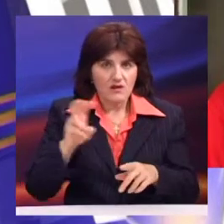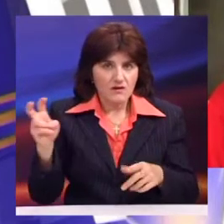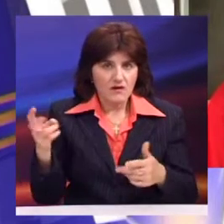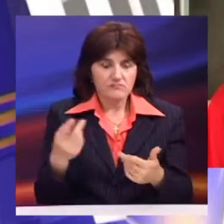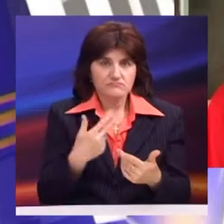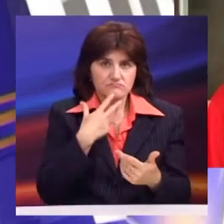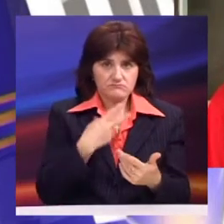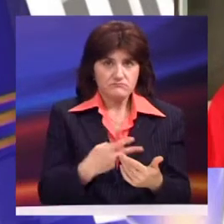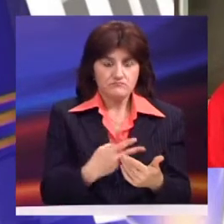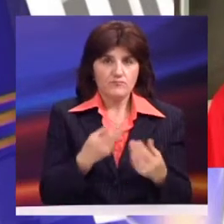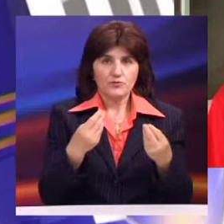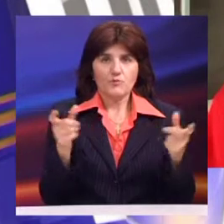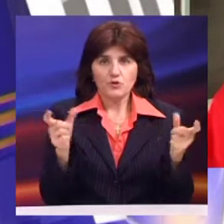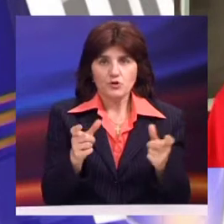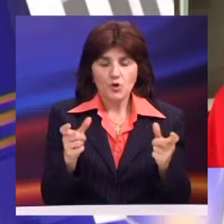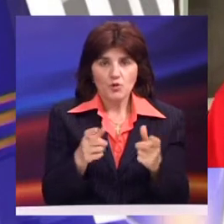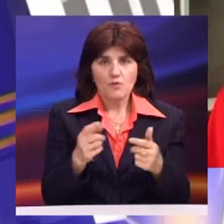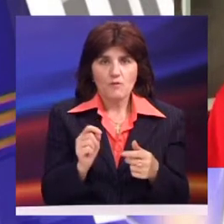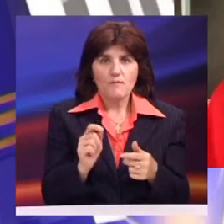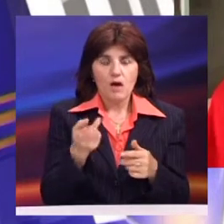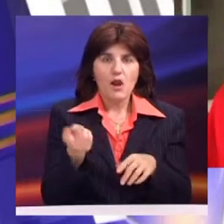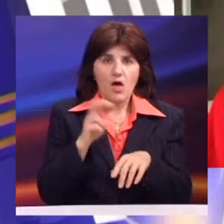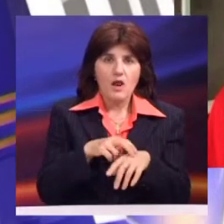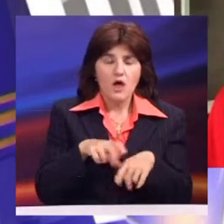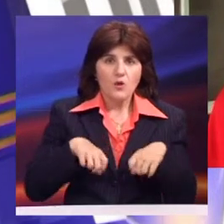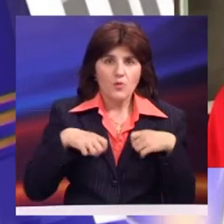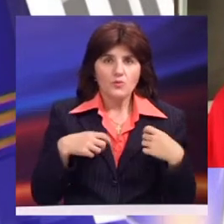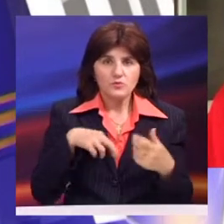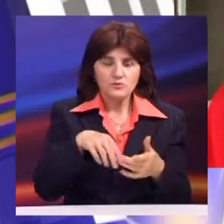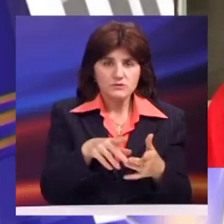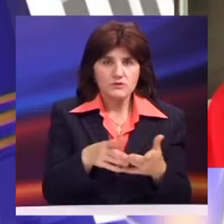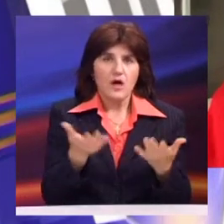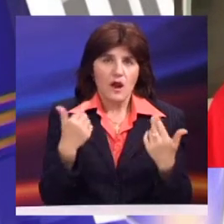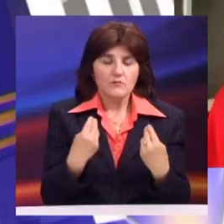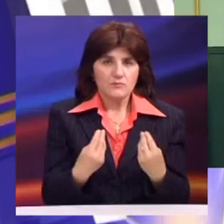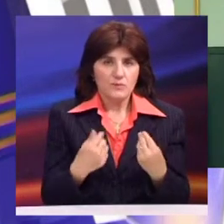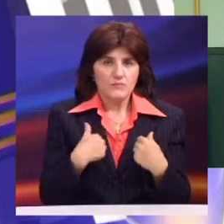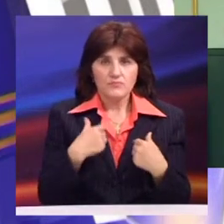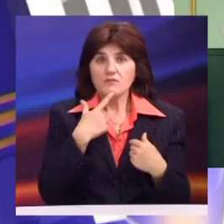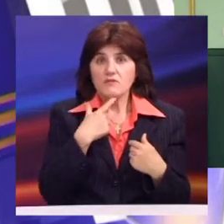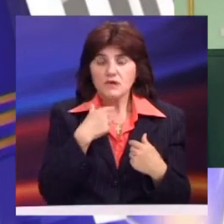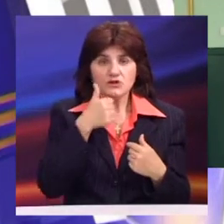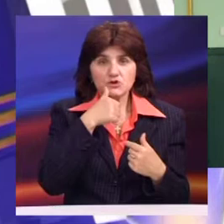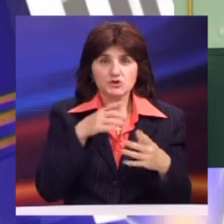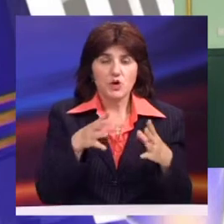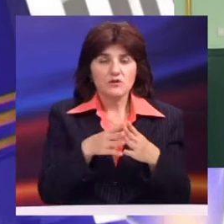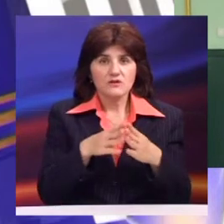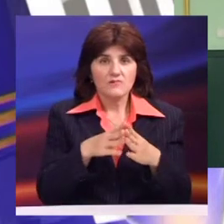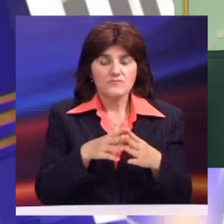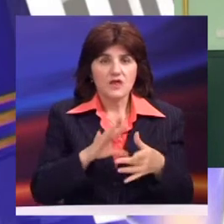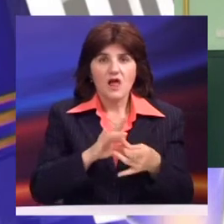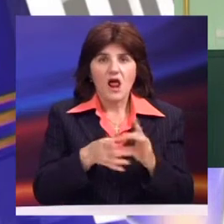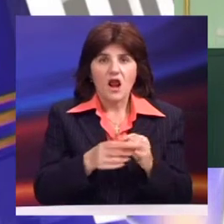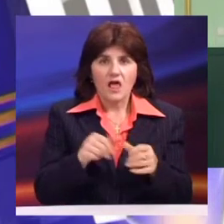fizičkih. Dobro smo se družili, malo smo rano ustali, ali bilo je dobro. Meni se tako da pošto sam bio deo